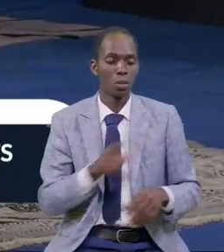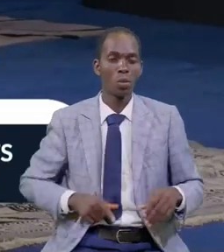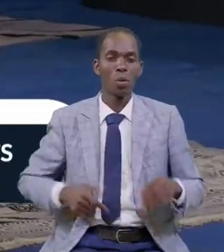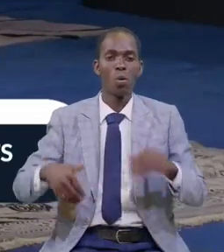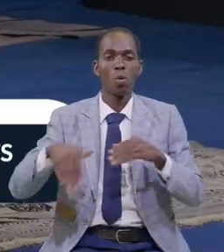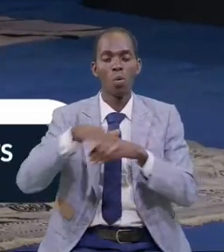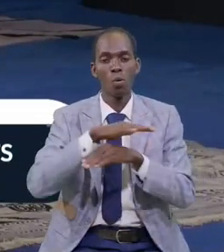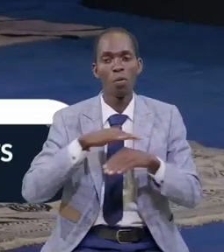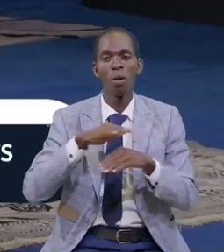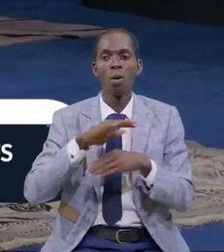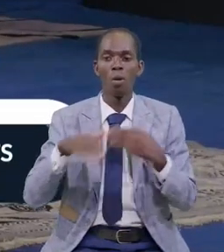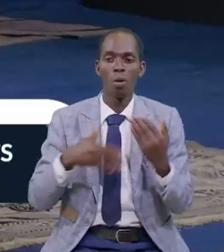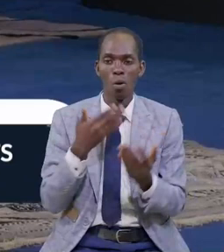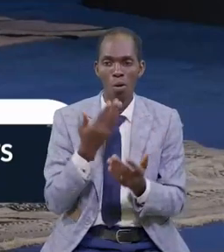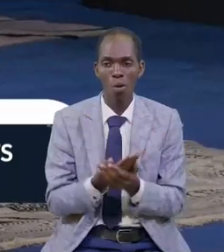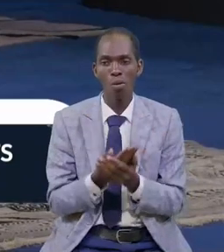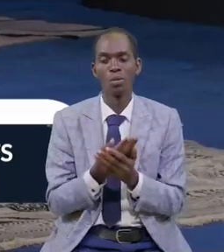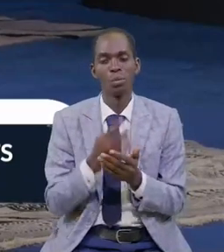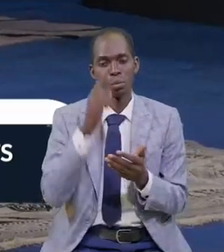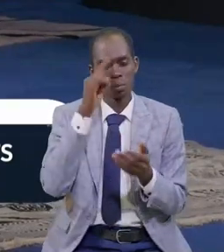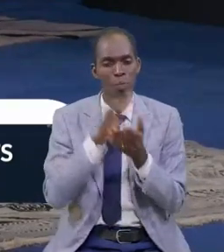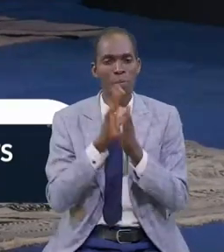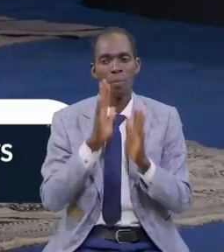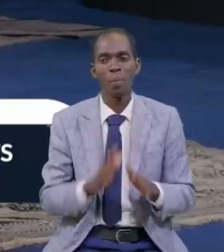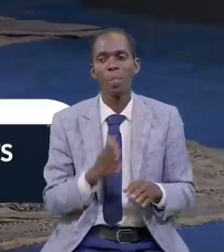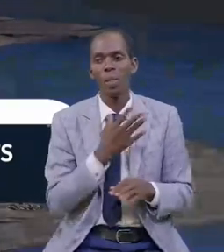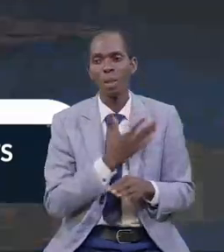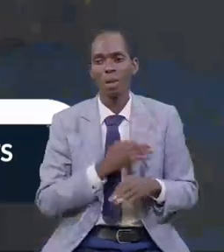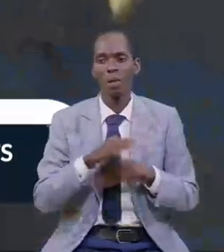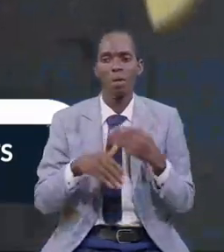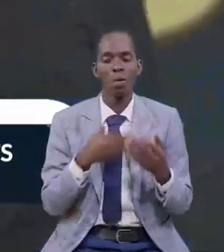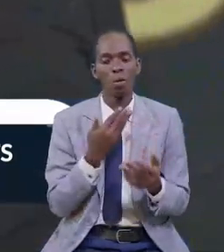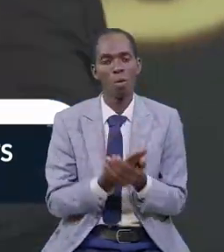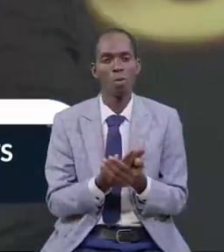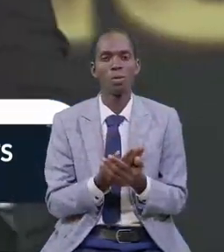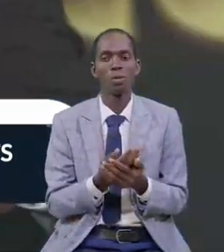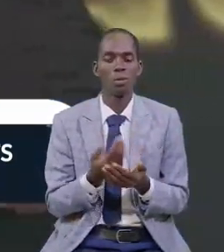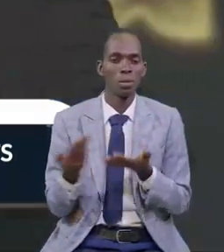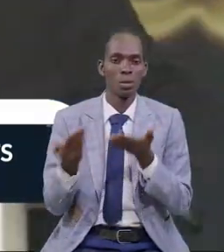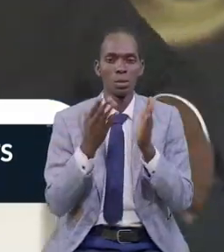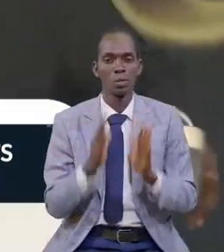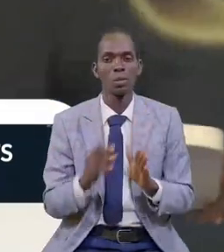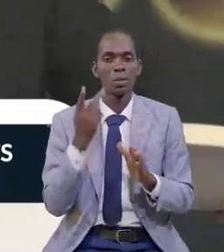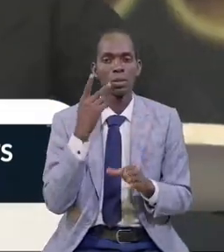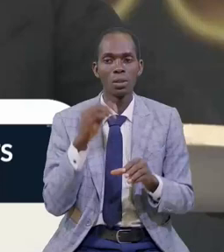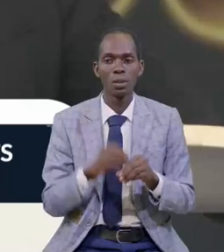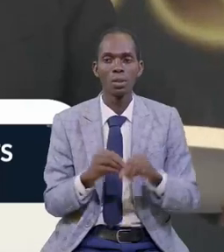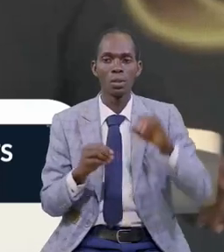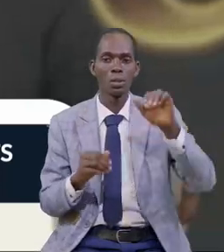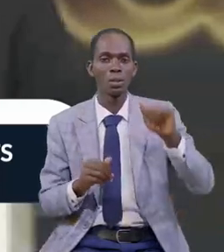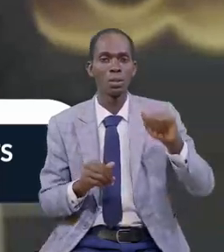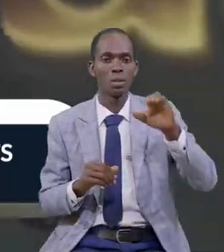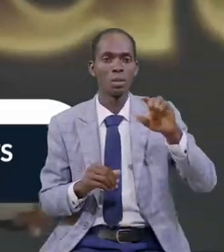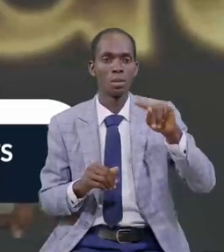saints et de tous les sujets en actes actes chapitre